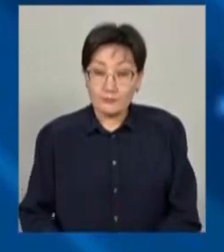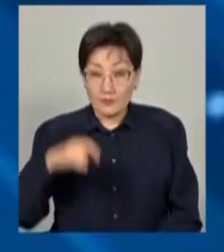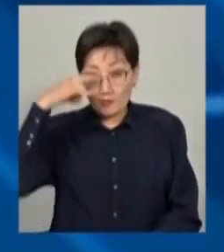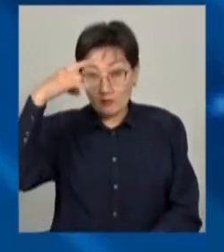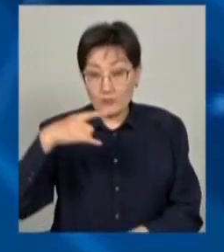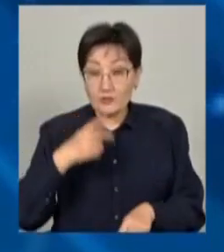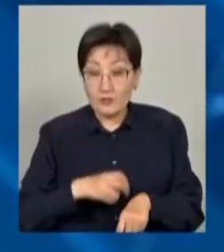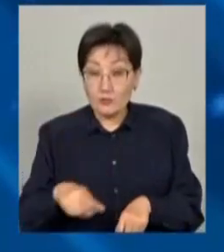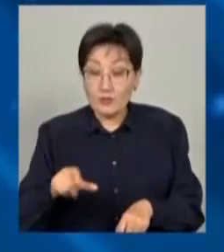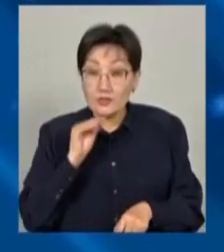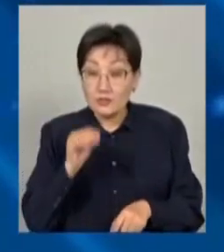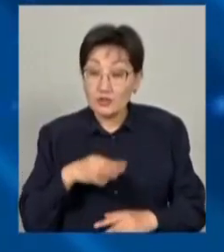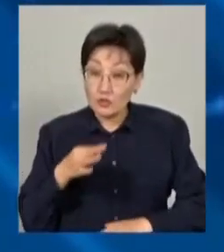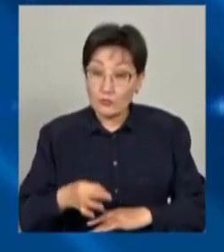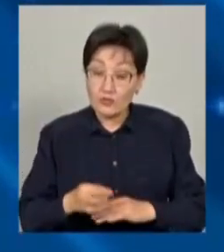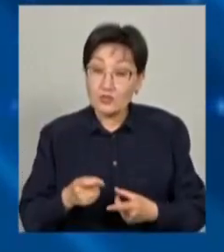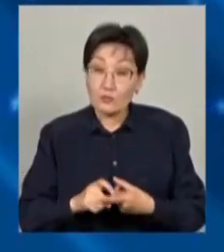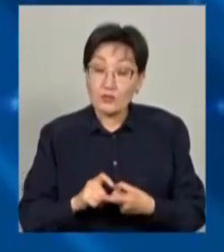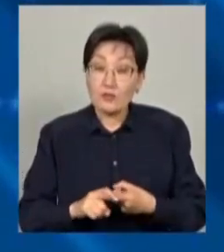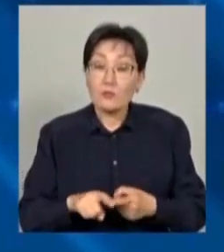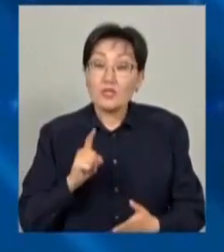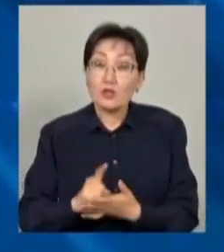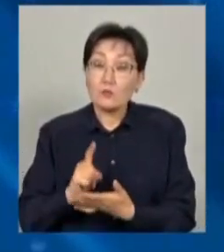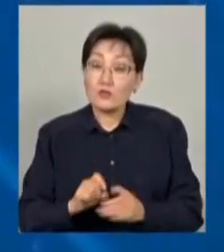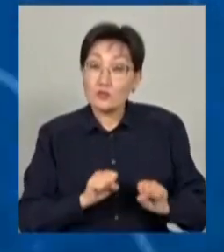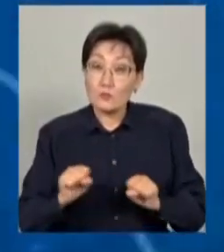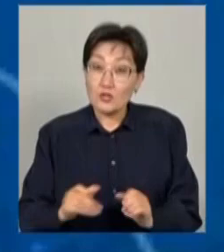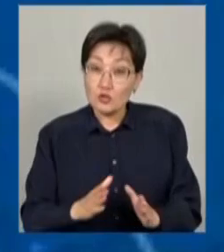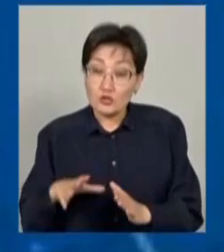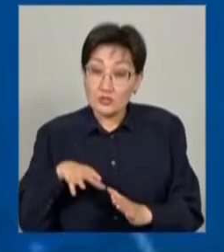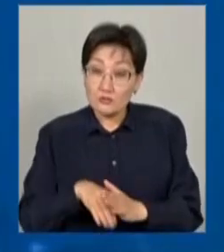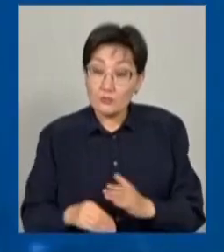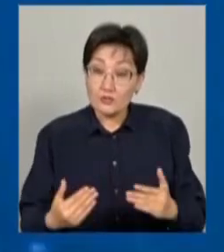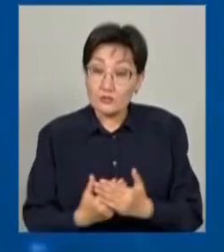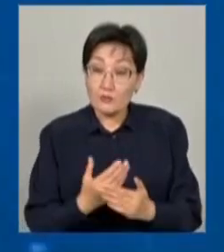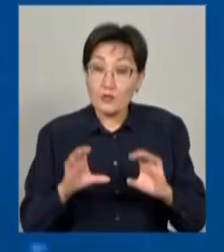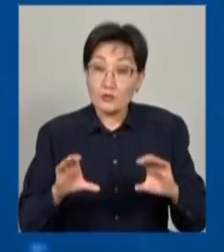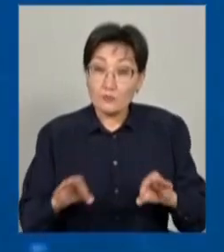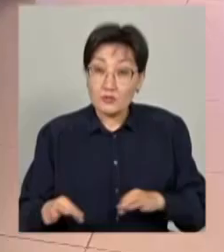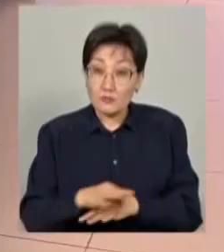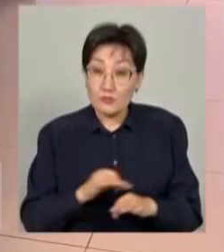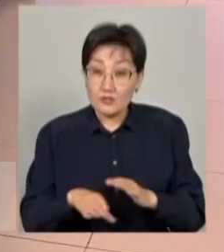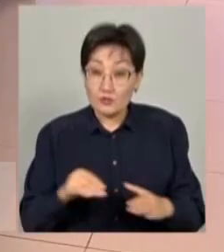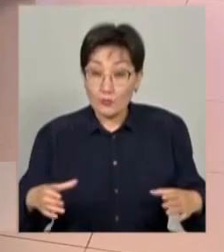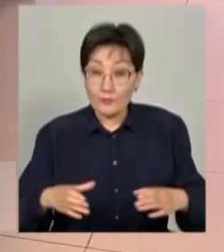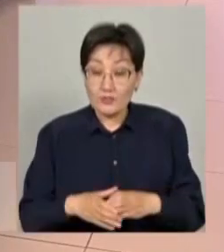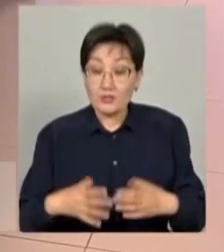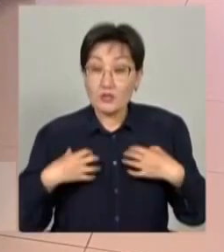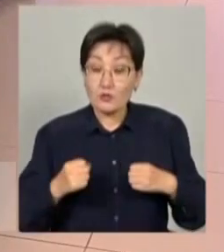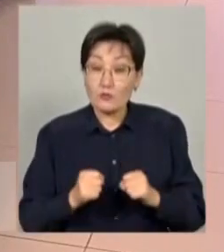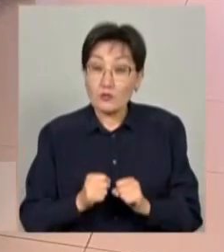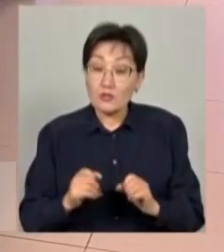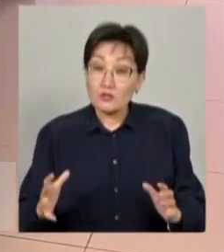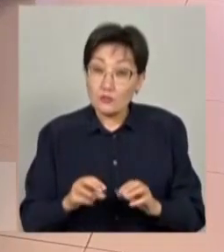Қазақстанда дәрігердің кәсіптік жауапкершілігіне қатысты міндетті сақтандыру жүйесі енгізіледі. Жаңа заң жобасын бүгін мәжілісте денсаулық сақтау